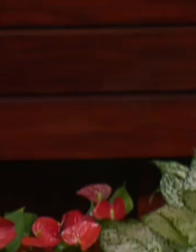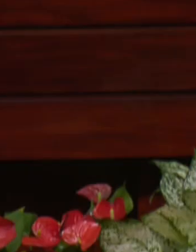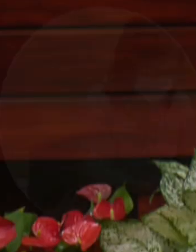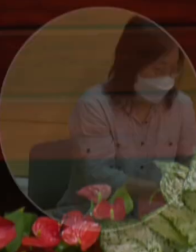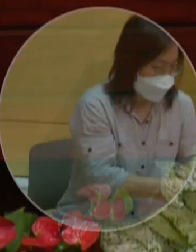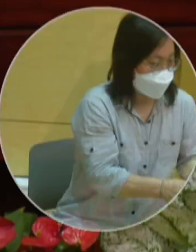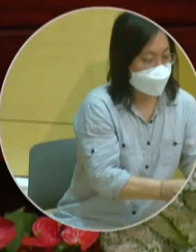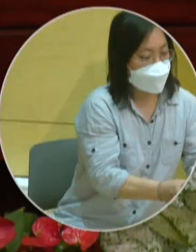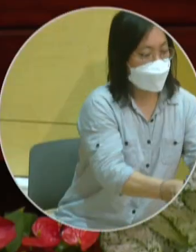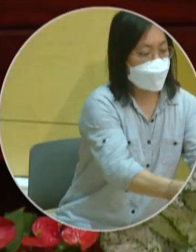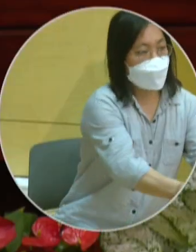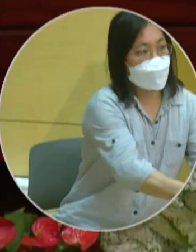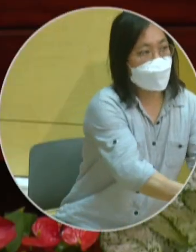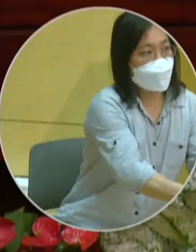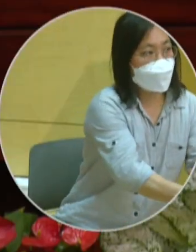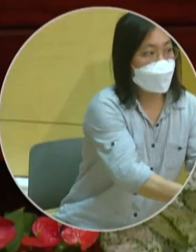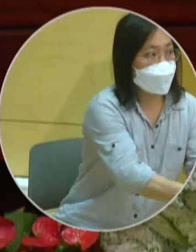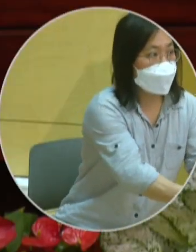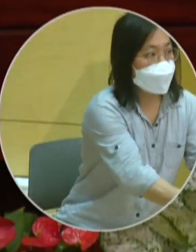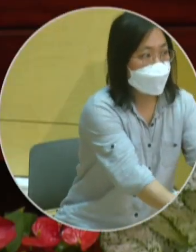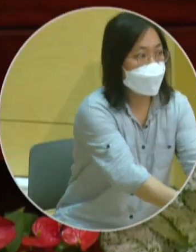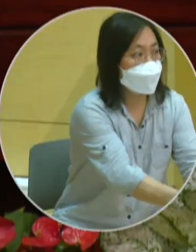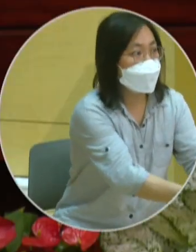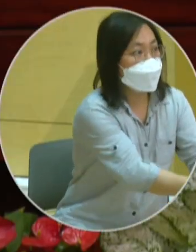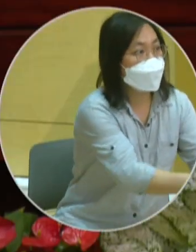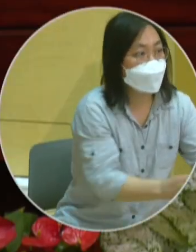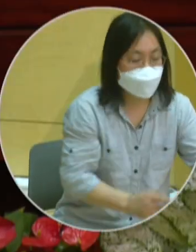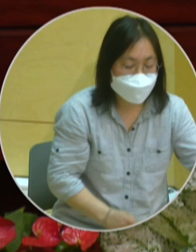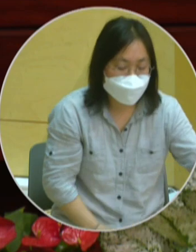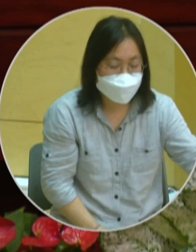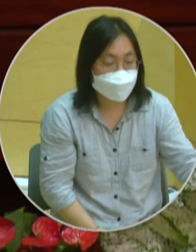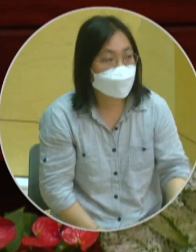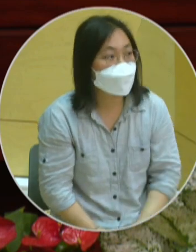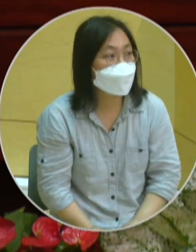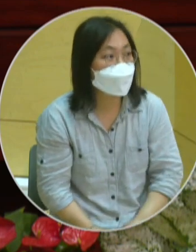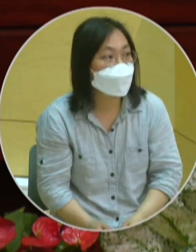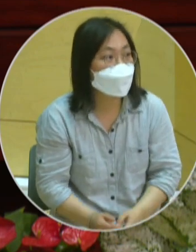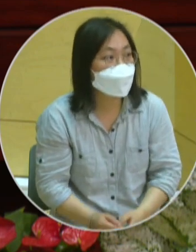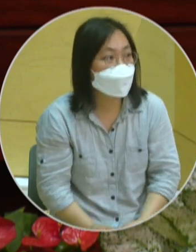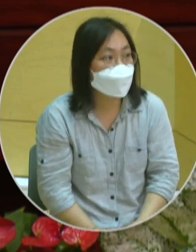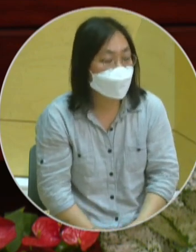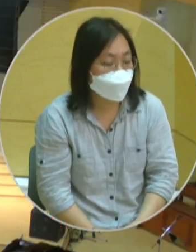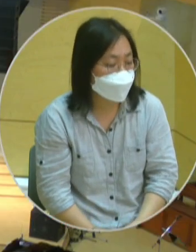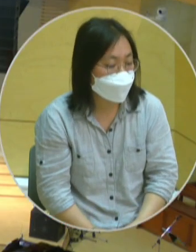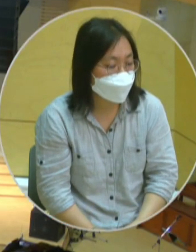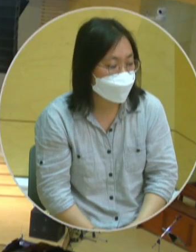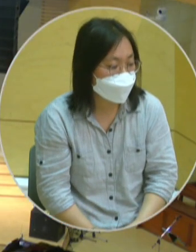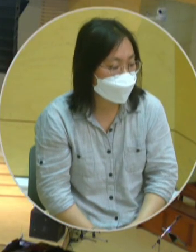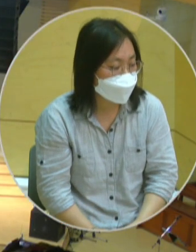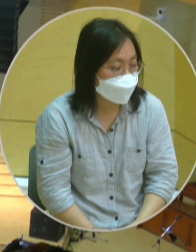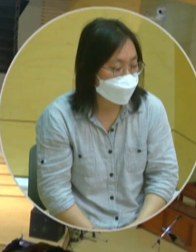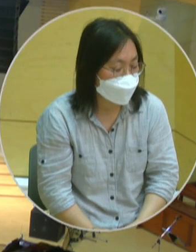지난 한 주간 우리의 삶을 돌아보며 침묵으로 참회의 기도를 드리겠습니다.